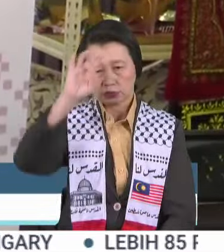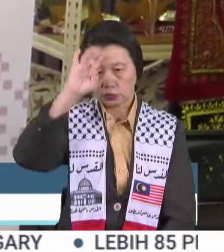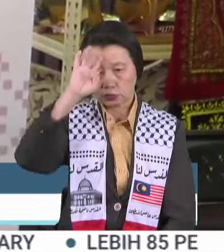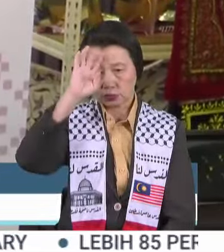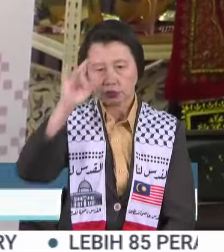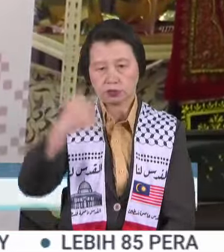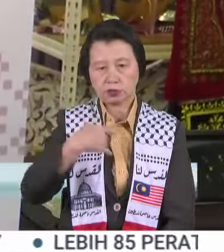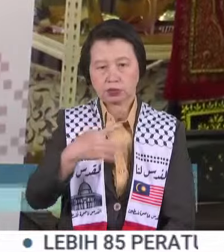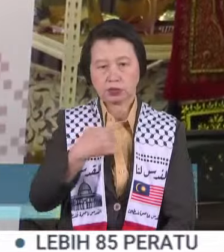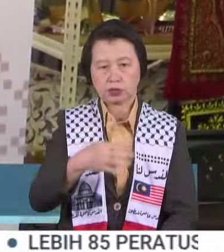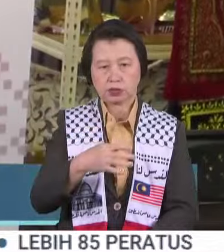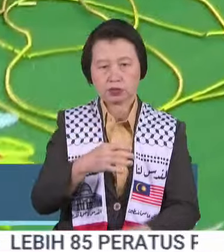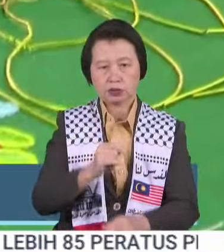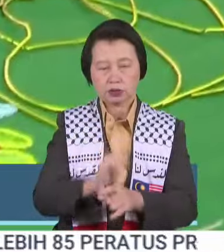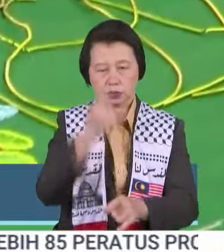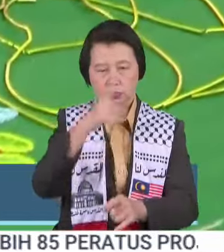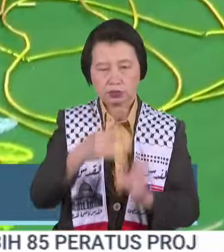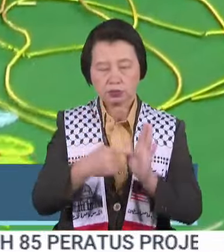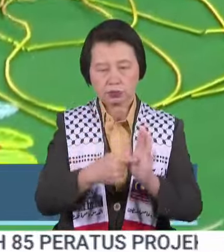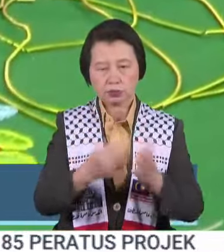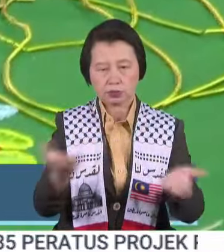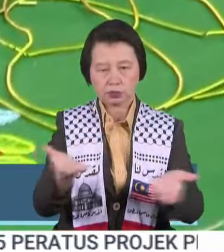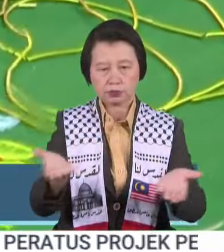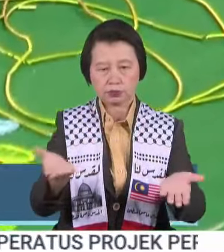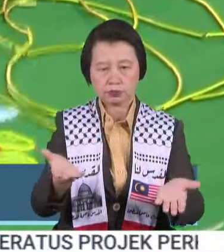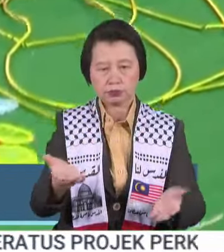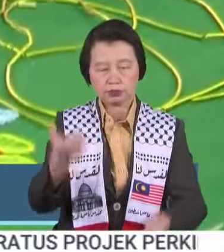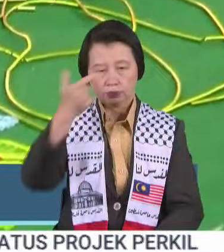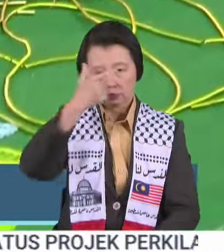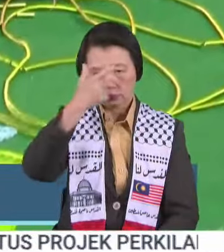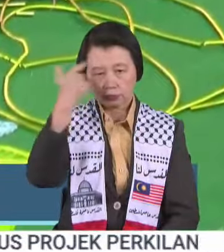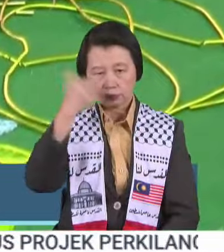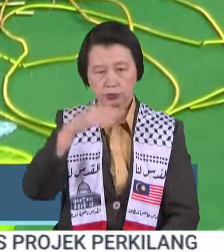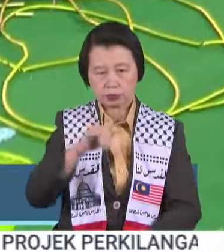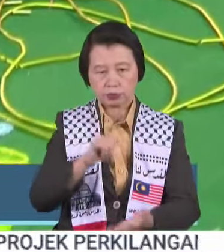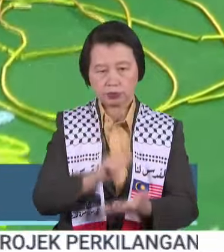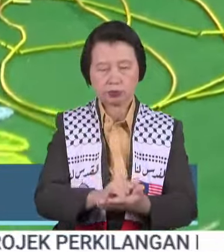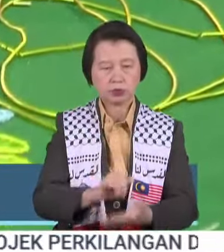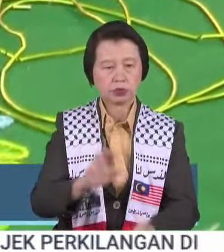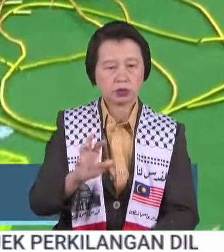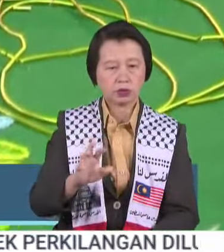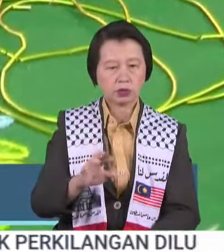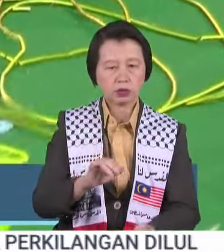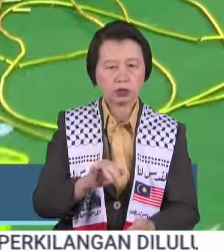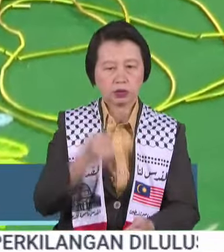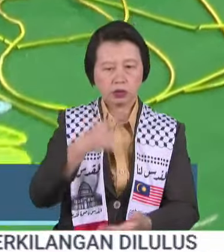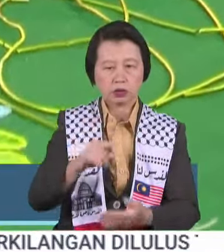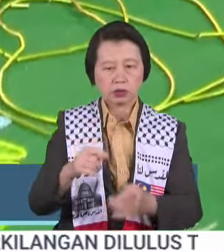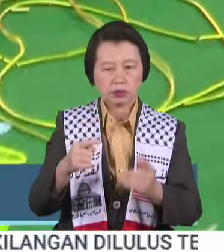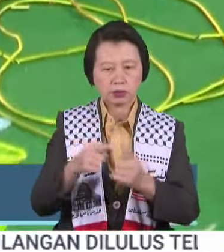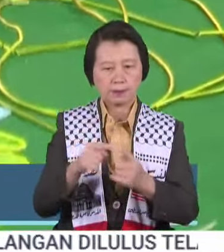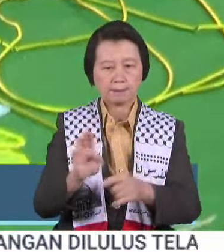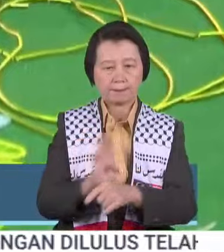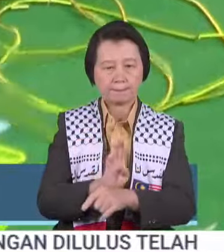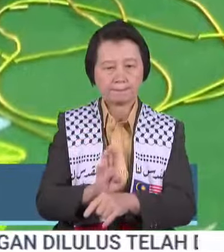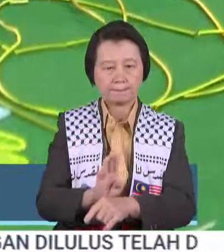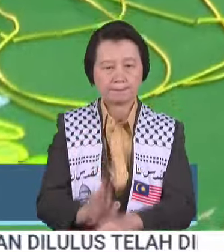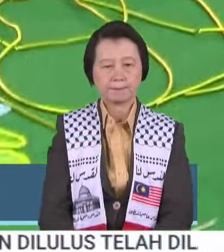culture promotion for this Zardozi art because it's a world art, this is a tradition art.